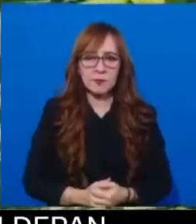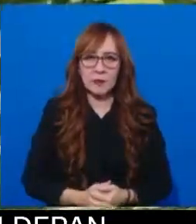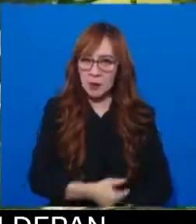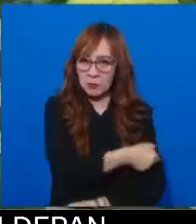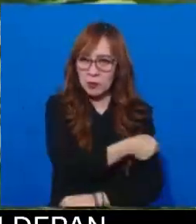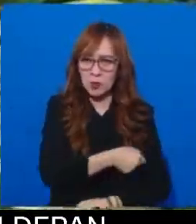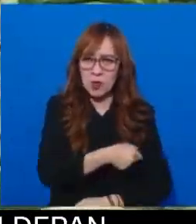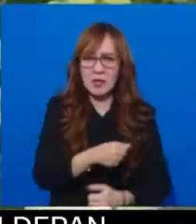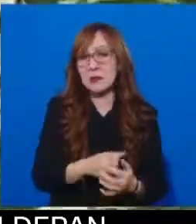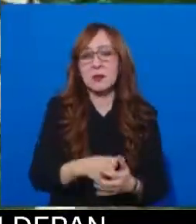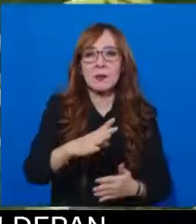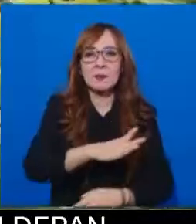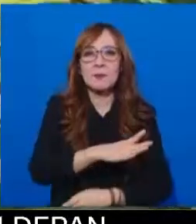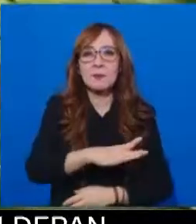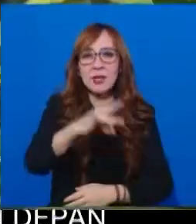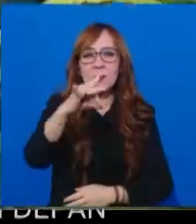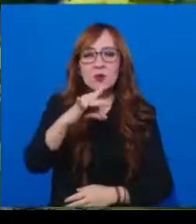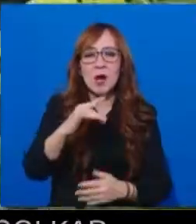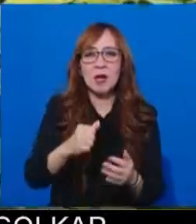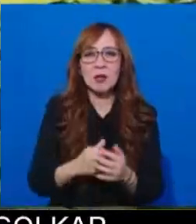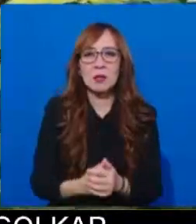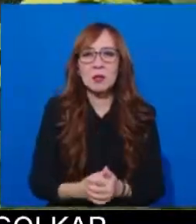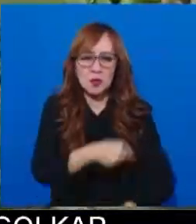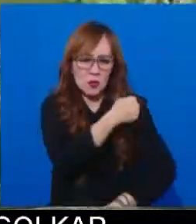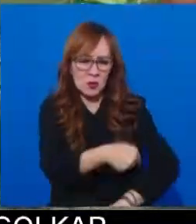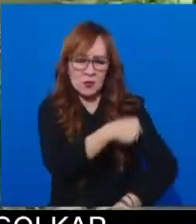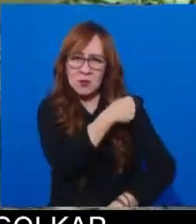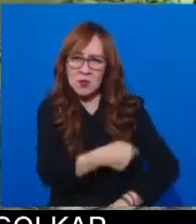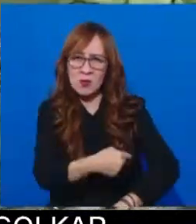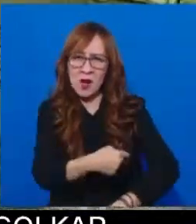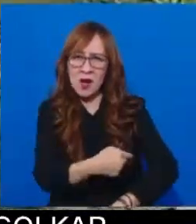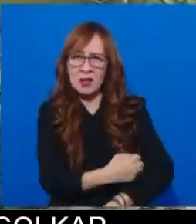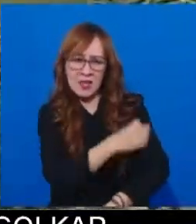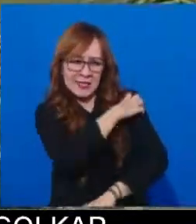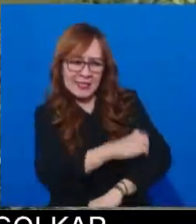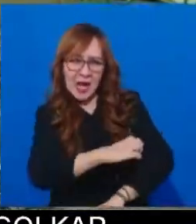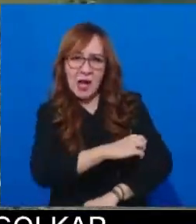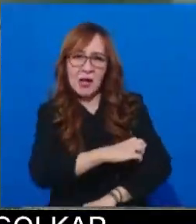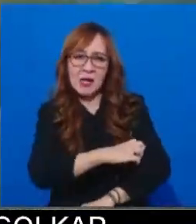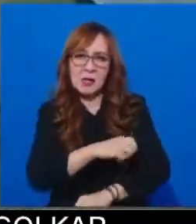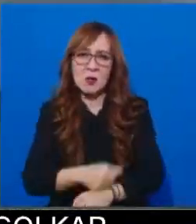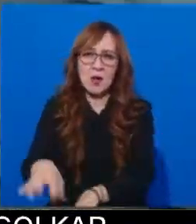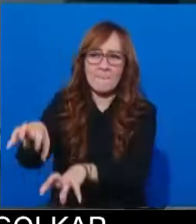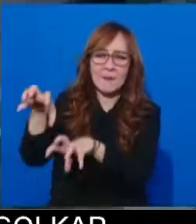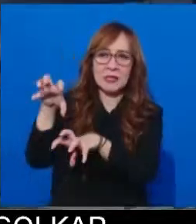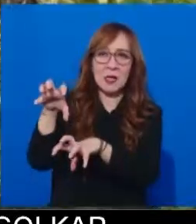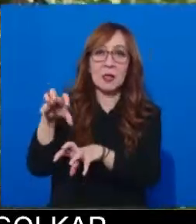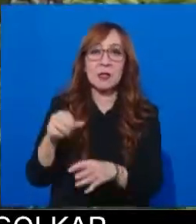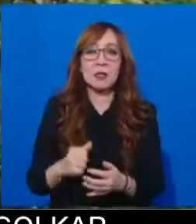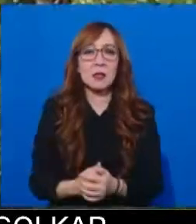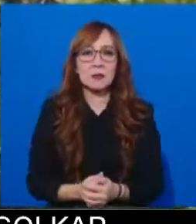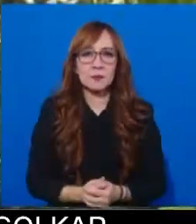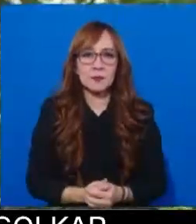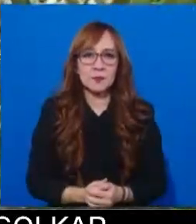Petugas menemukan luka cakar dan bekas gigitan di area leher pada dua ekor bangkai sapi milik warga yang ditemukan